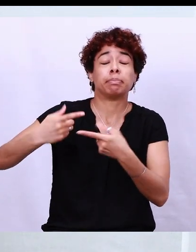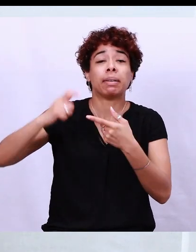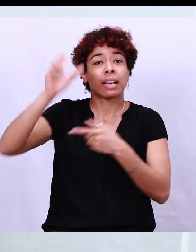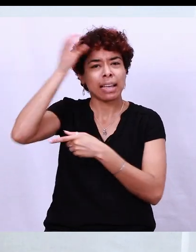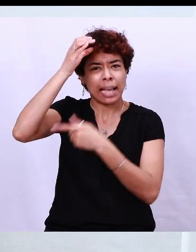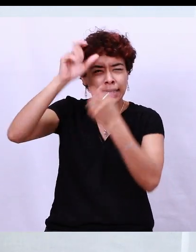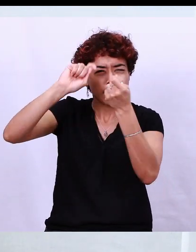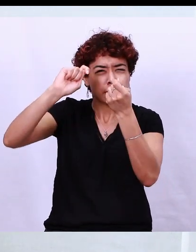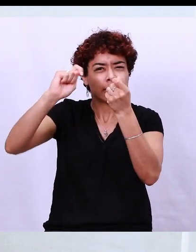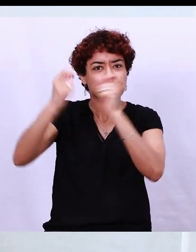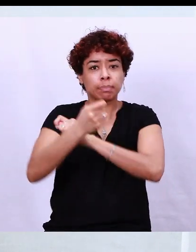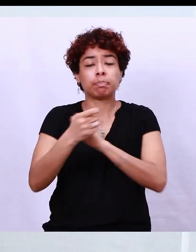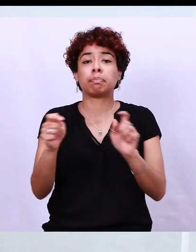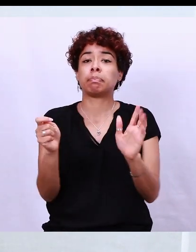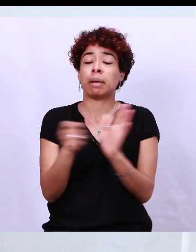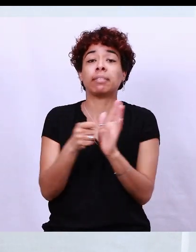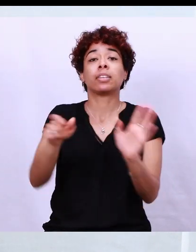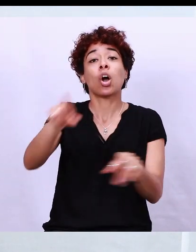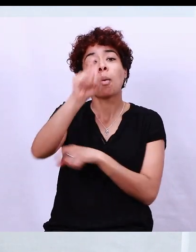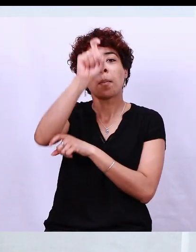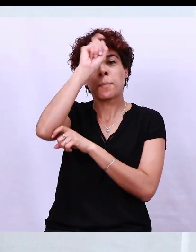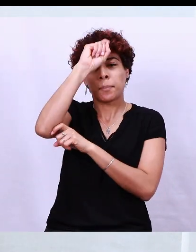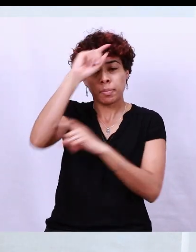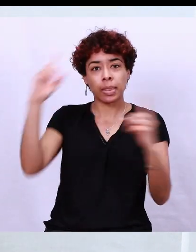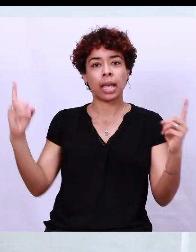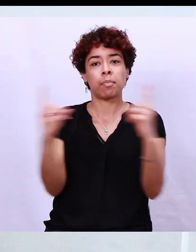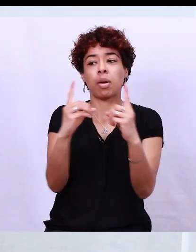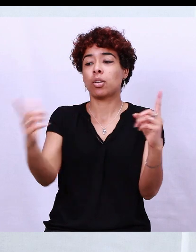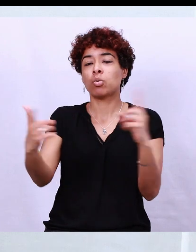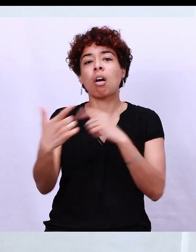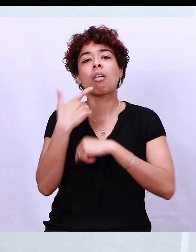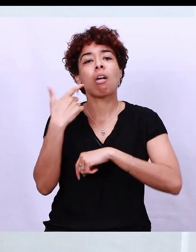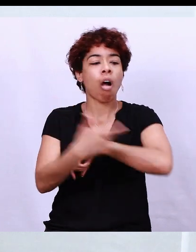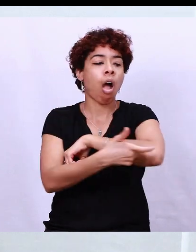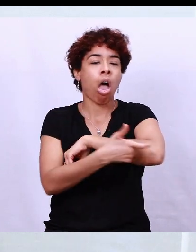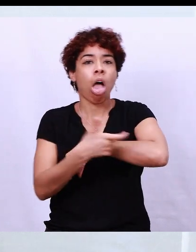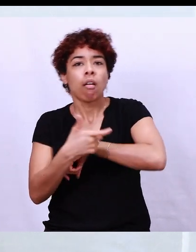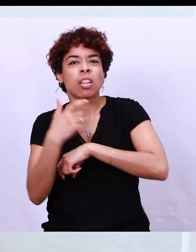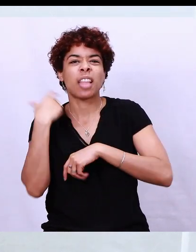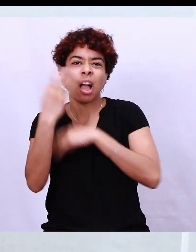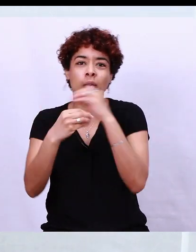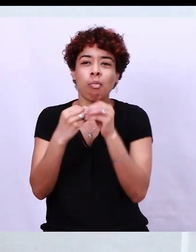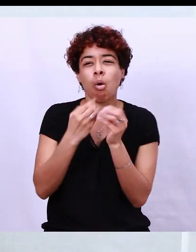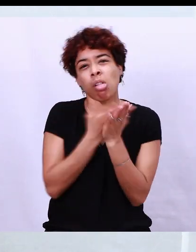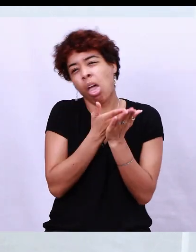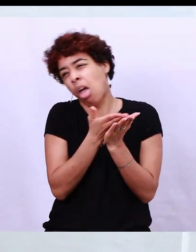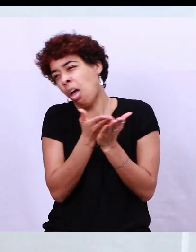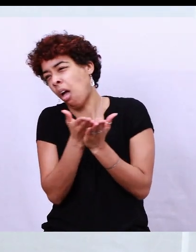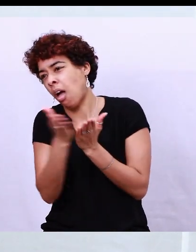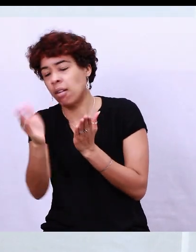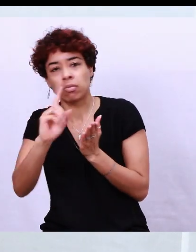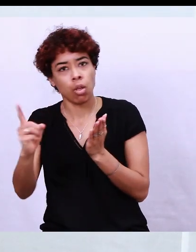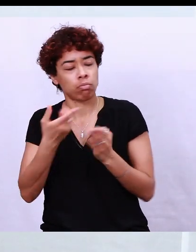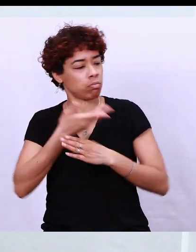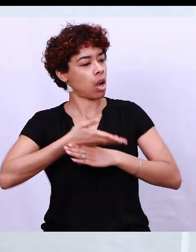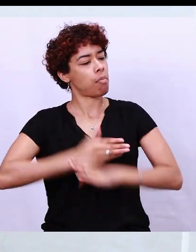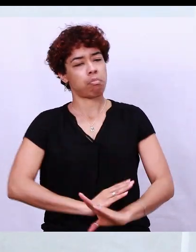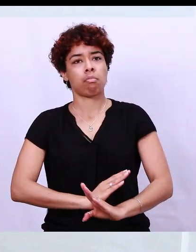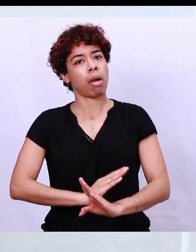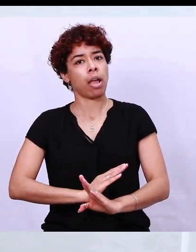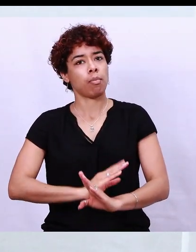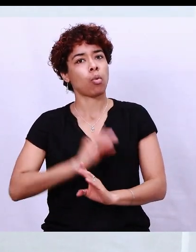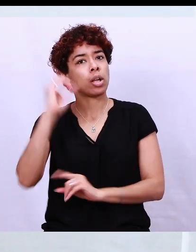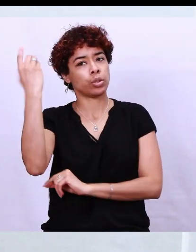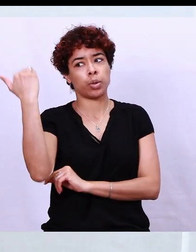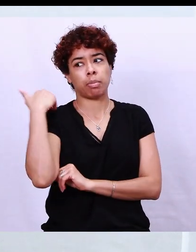devant Pharaon, il soit pas tenté par le monde, il soit pas en train de dévier, mais qu'il soit prêt pour prendre sa position à laquelle